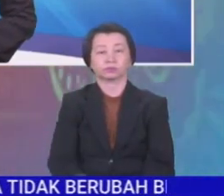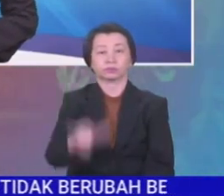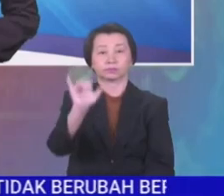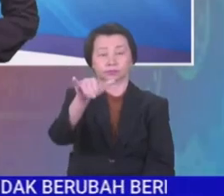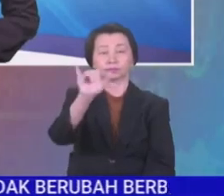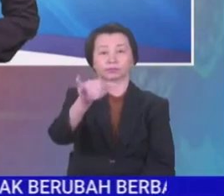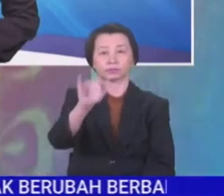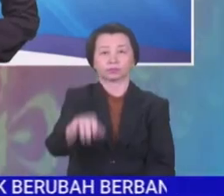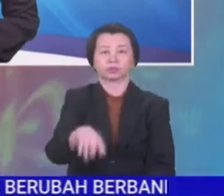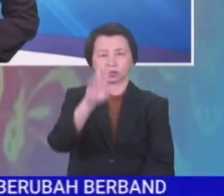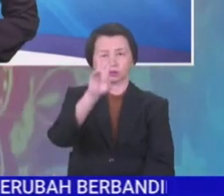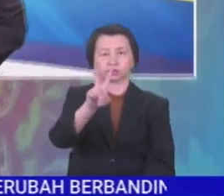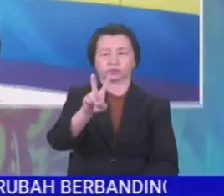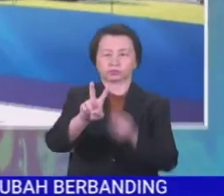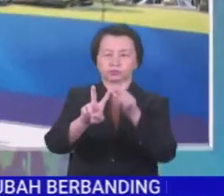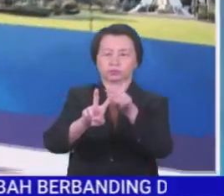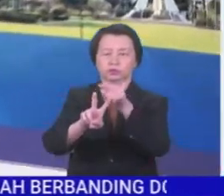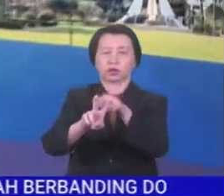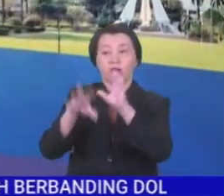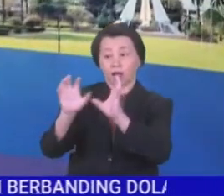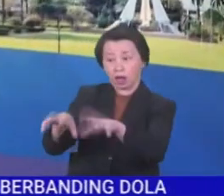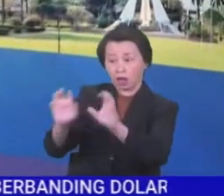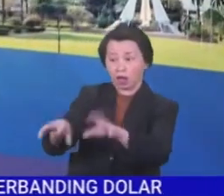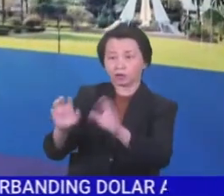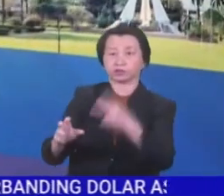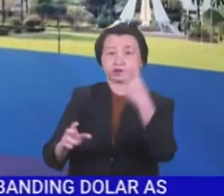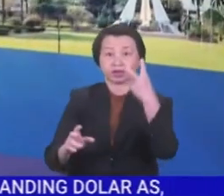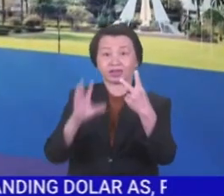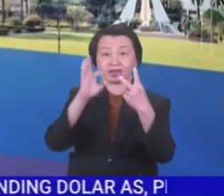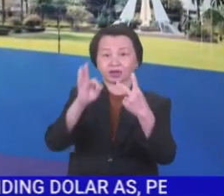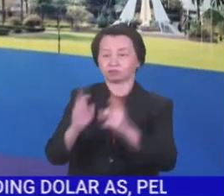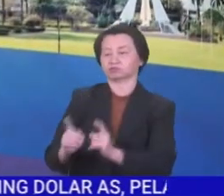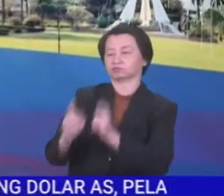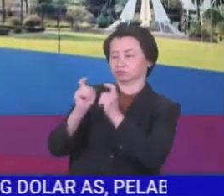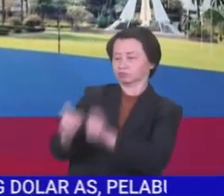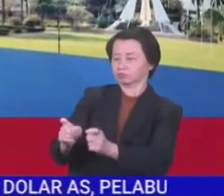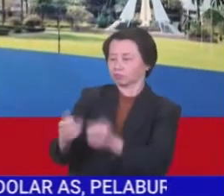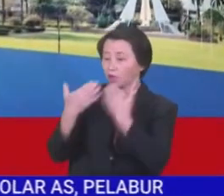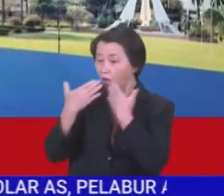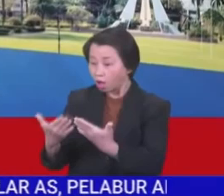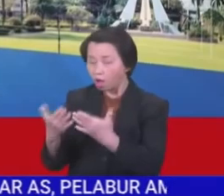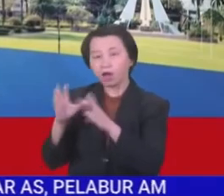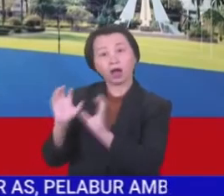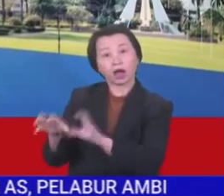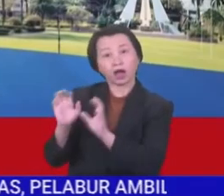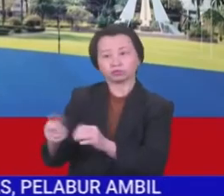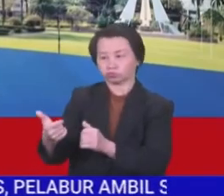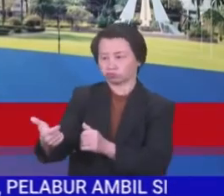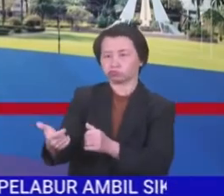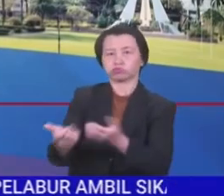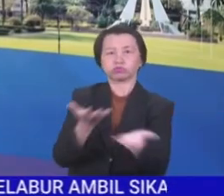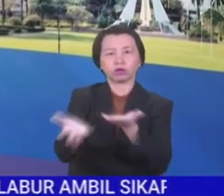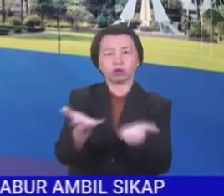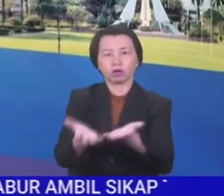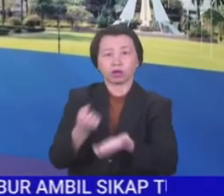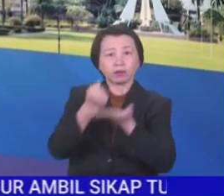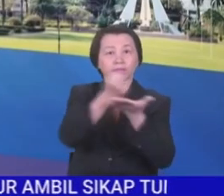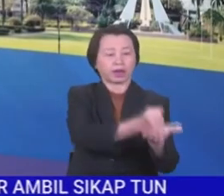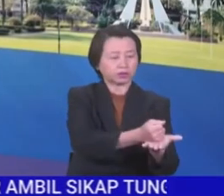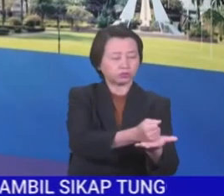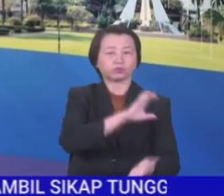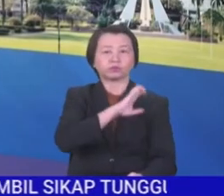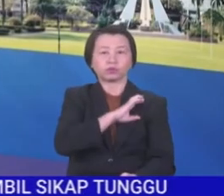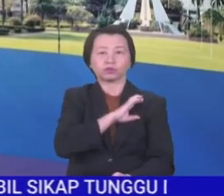Ya, sahih. Dua ekor unit anjing pengesan K9 menerima anugerah penghargaan atas bakti membantu anggota